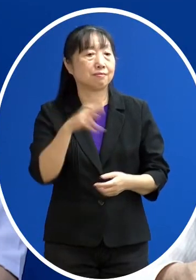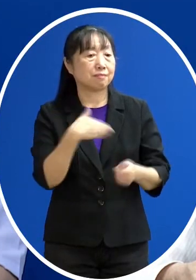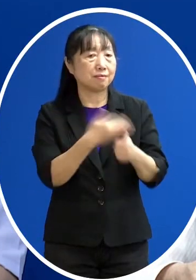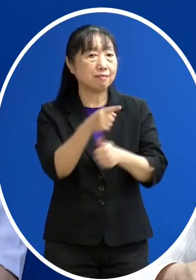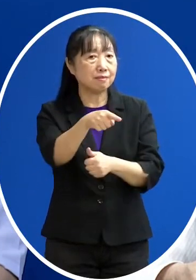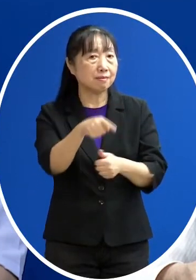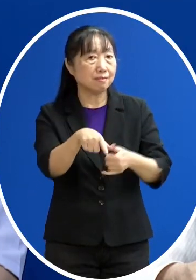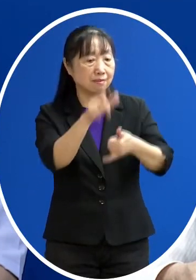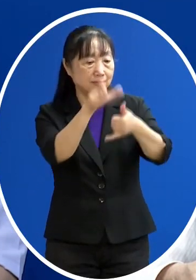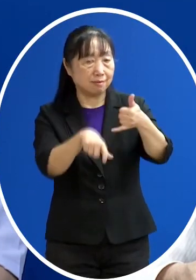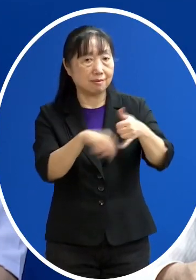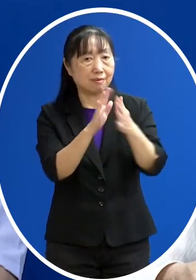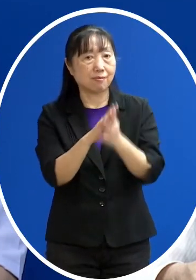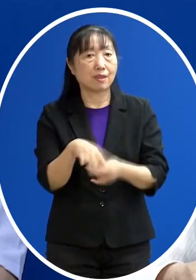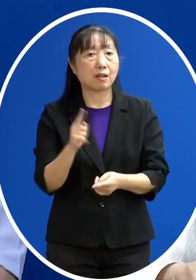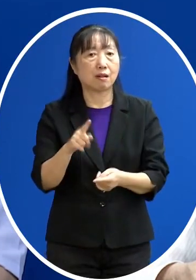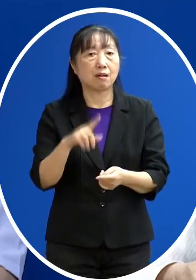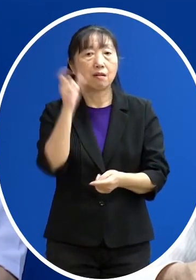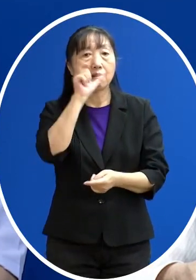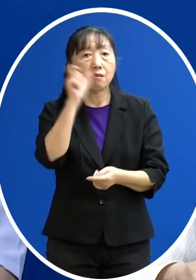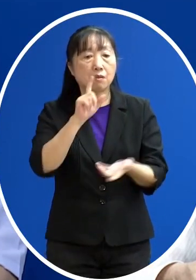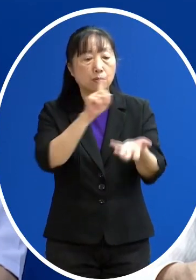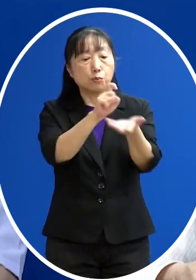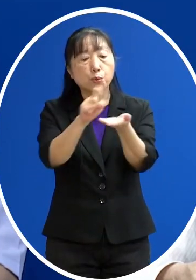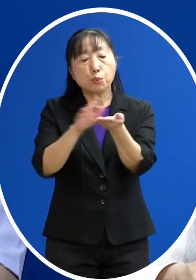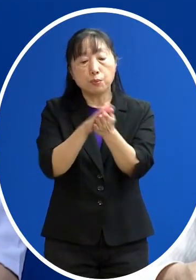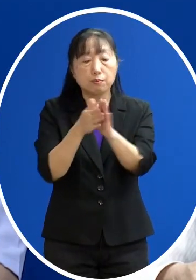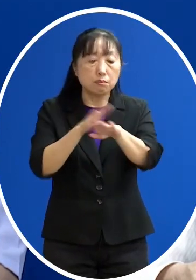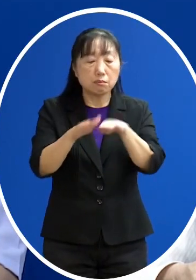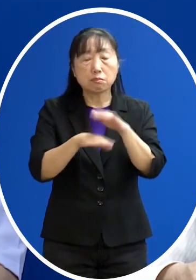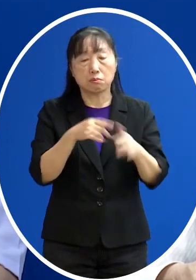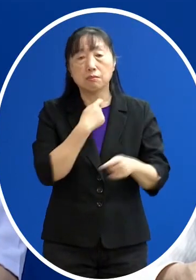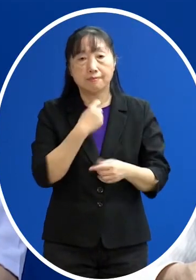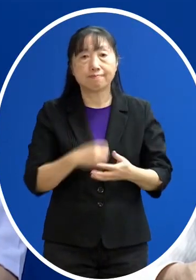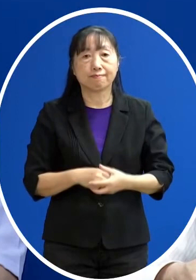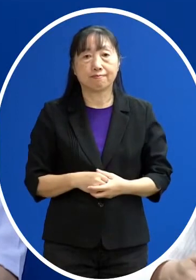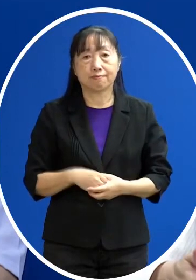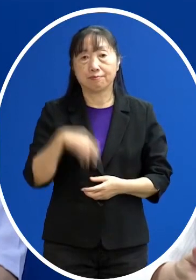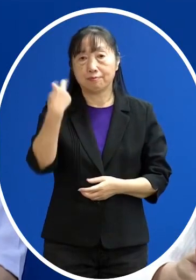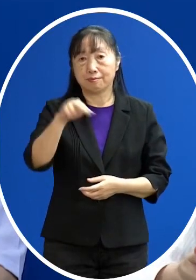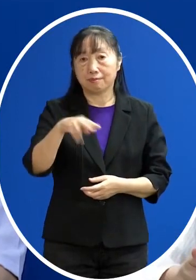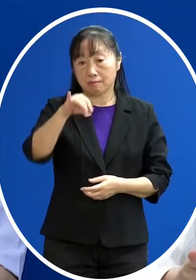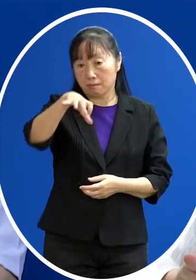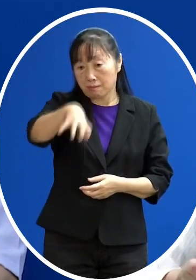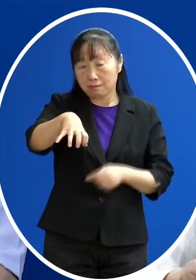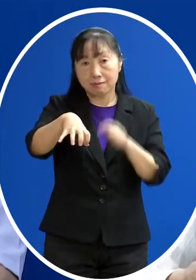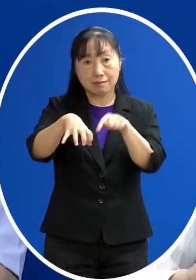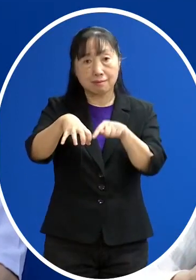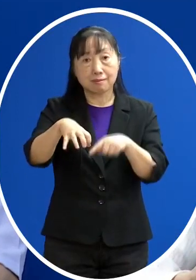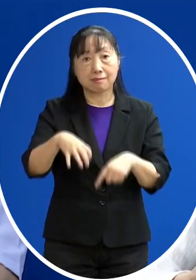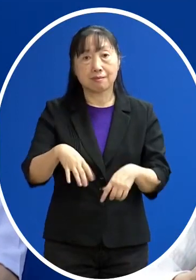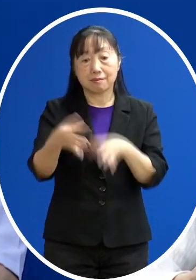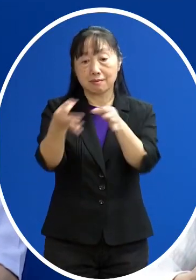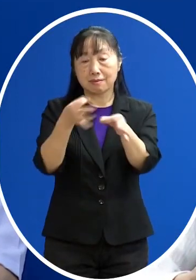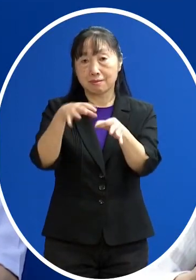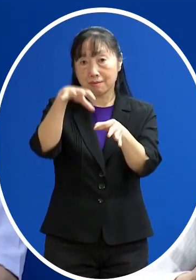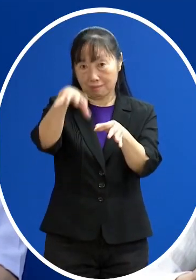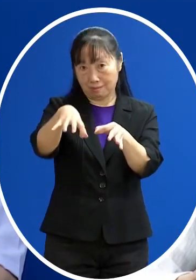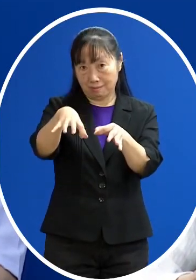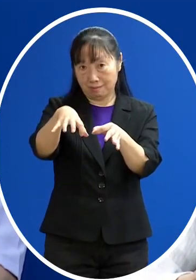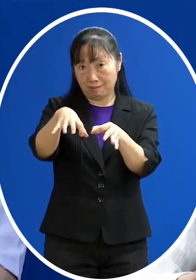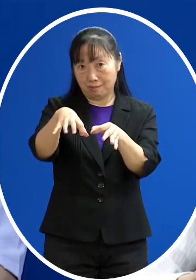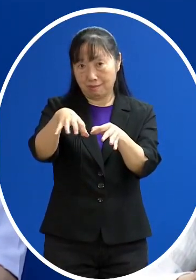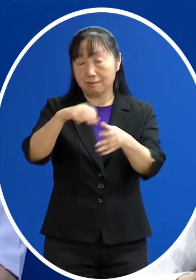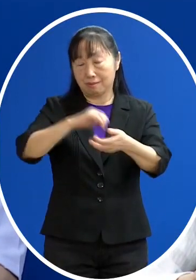客可以免费使用酒精来消毒。那最后呢，在场域的部分呢，我们要求商场要全